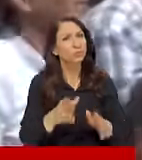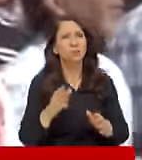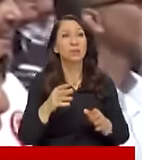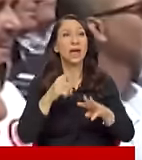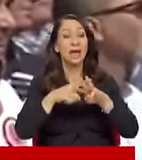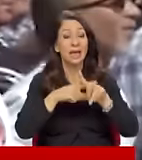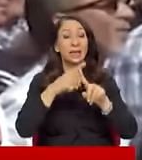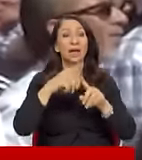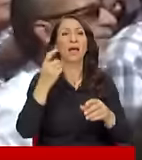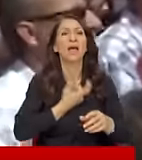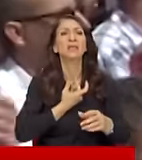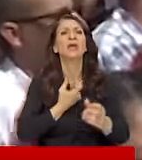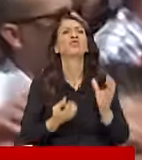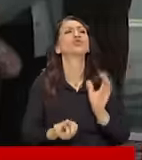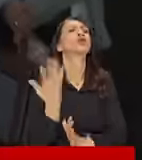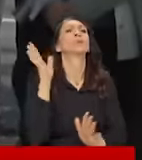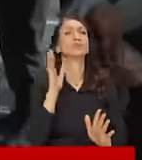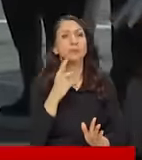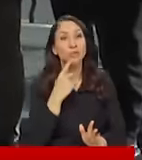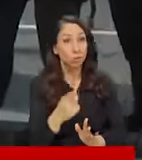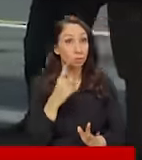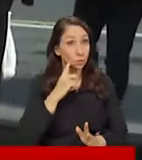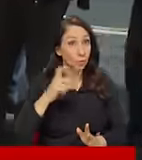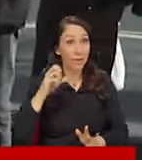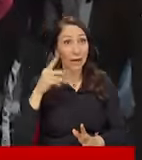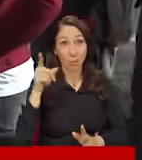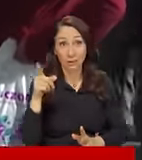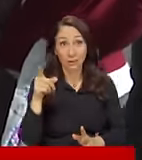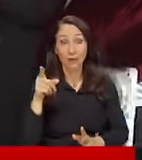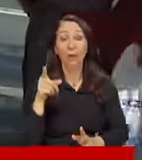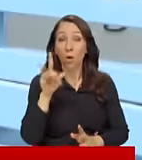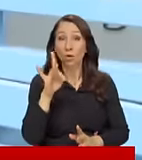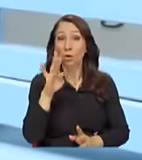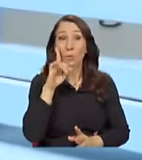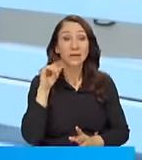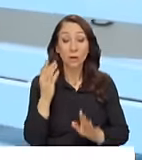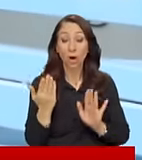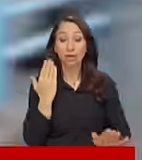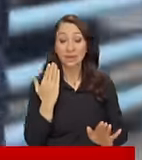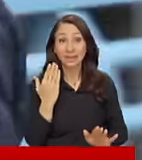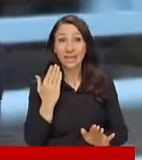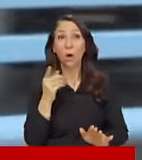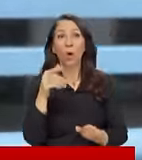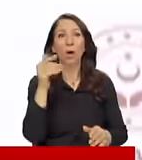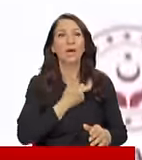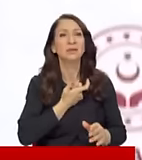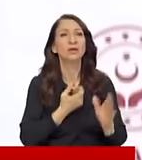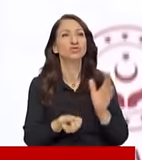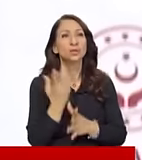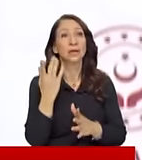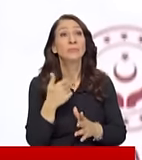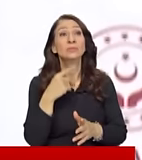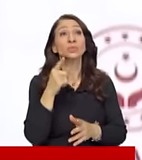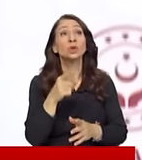olsa EYT yasasını çıkarmayacaklarını söylemişti Cumhurbaşkanı Erdoğan. 14 Mayıs seçimi öncesi o yasa çıktı. Biz